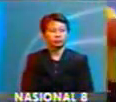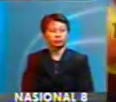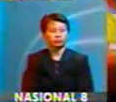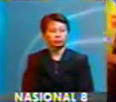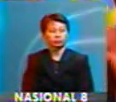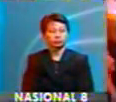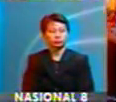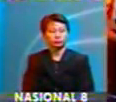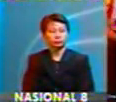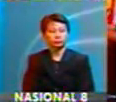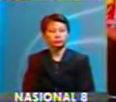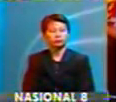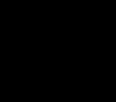lucreo dia tak faham